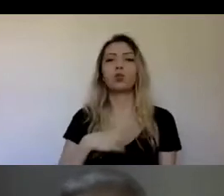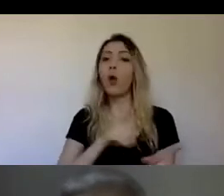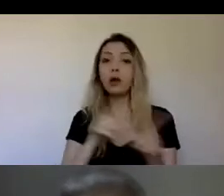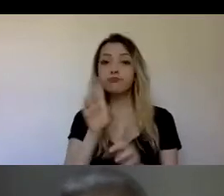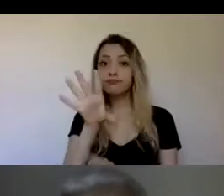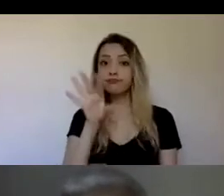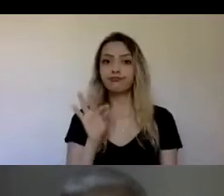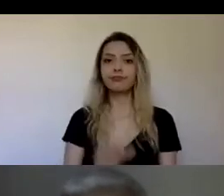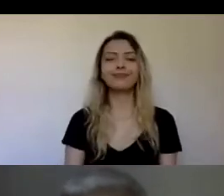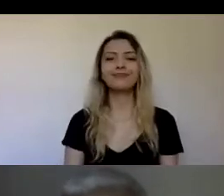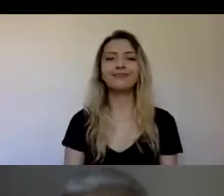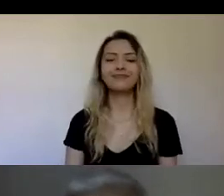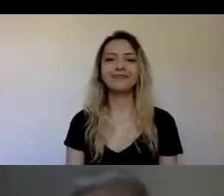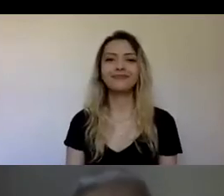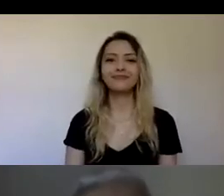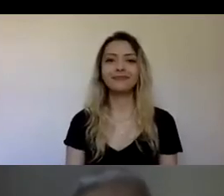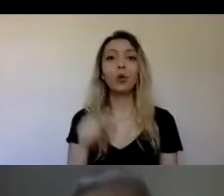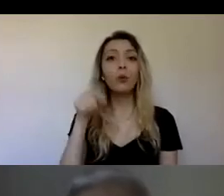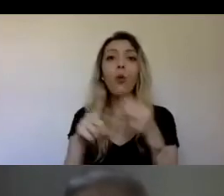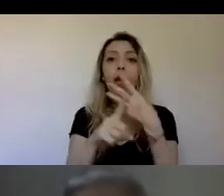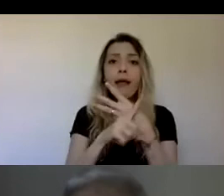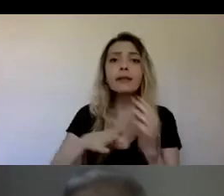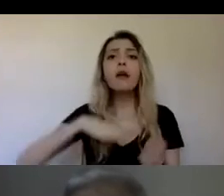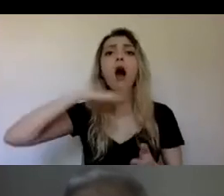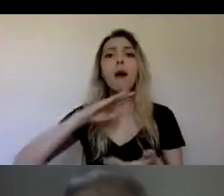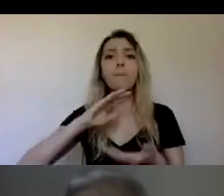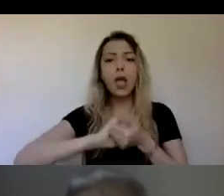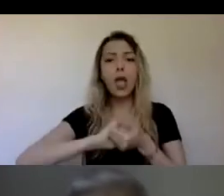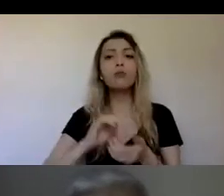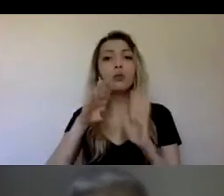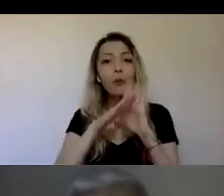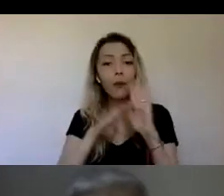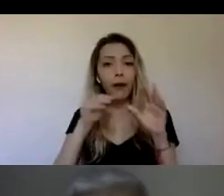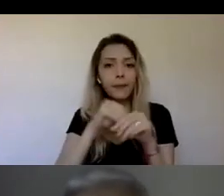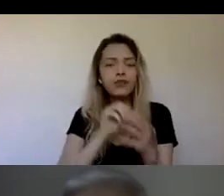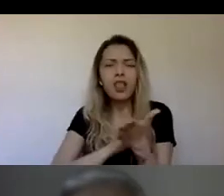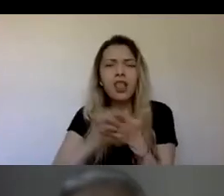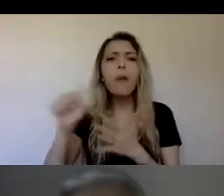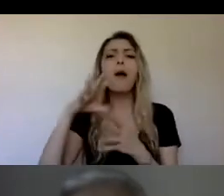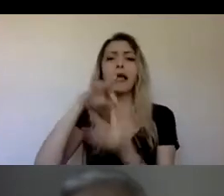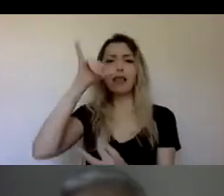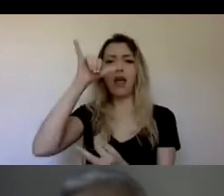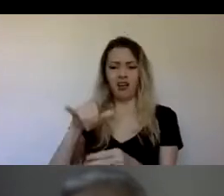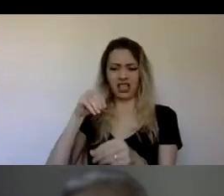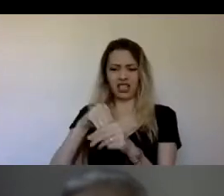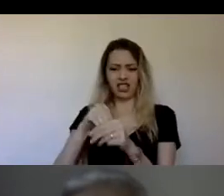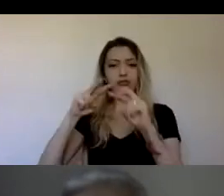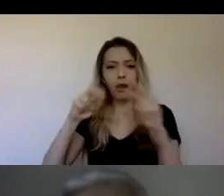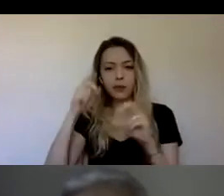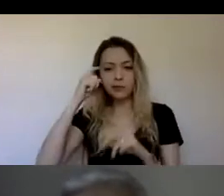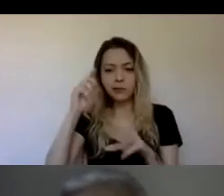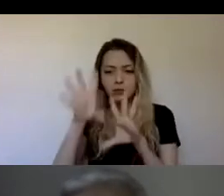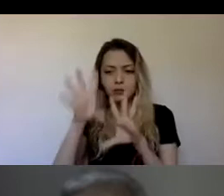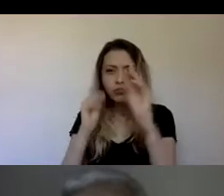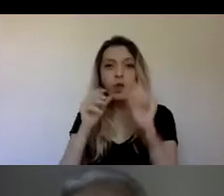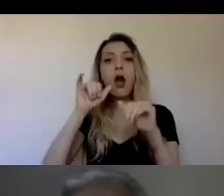Bu Etkiniz AB programının destekleri tamamen insan hakları izlemeye yönelik, hak ihlallerini izlemek,